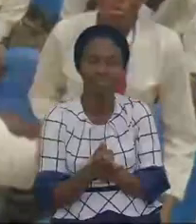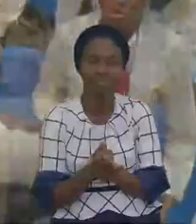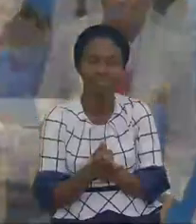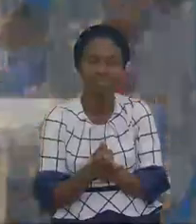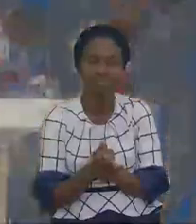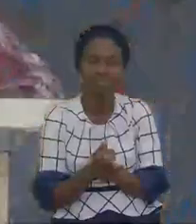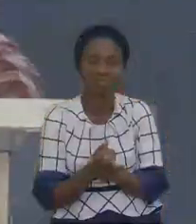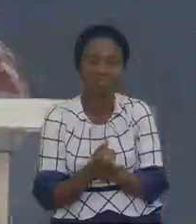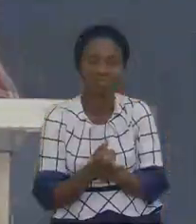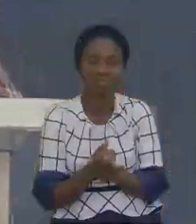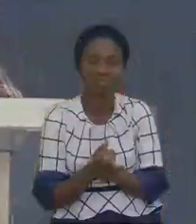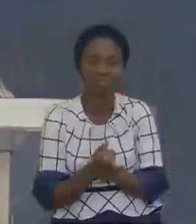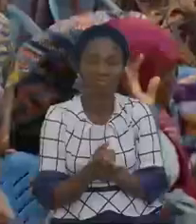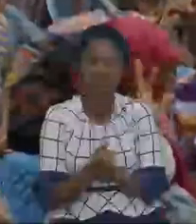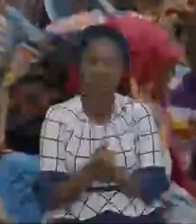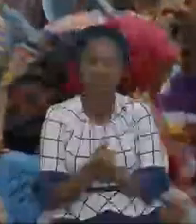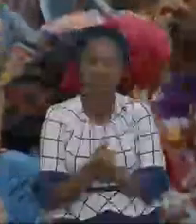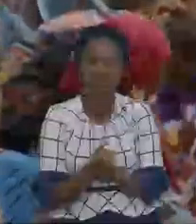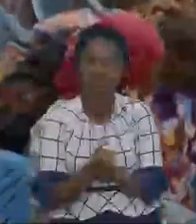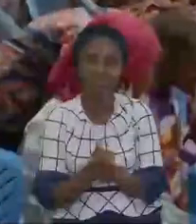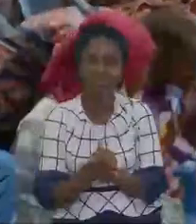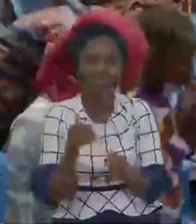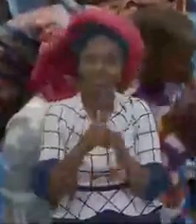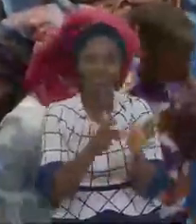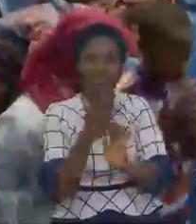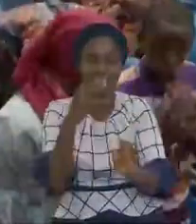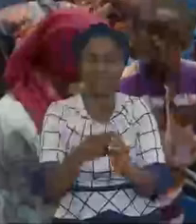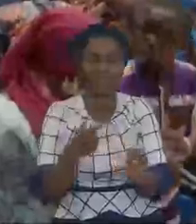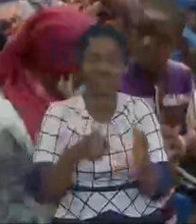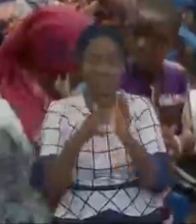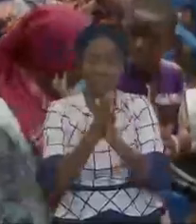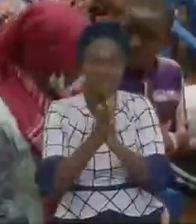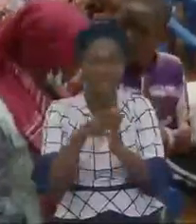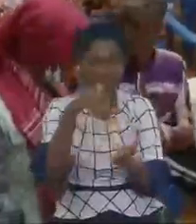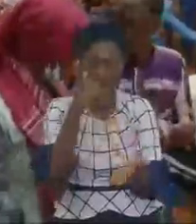Au nom de Jésus, nous prions.